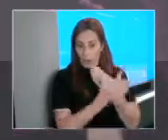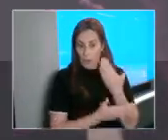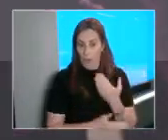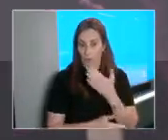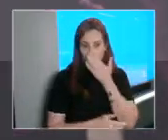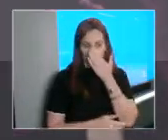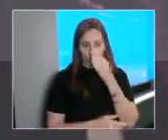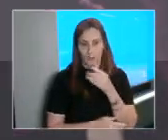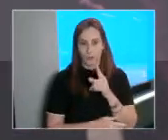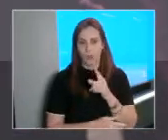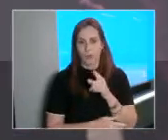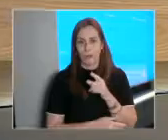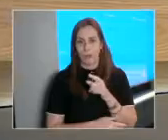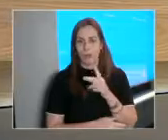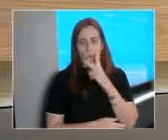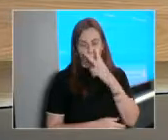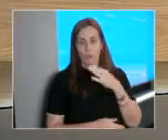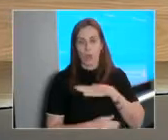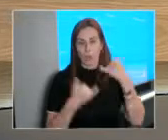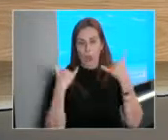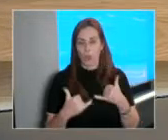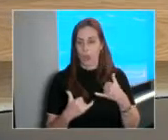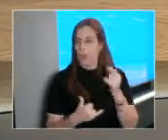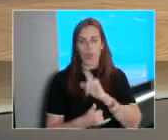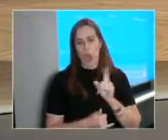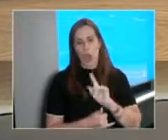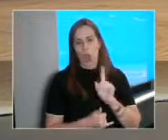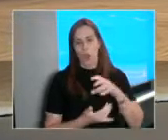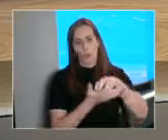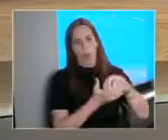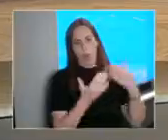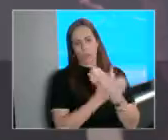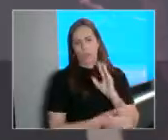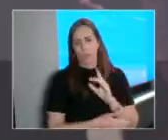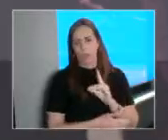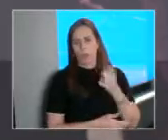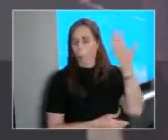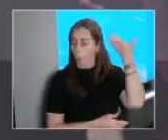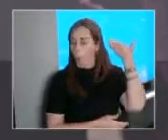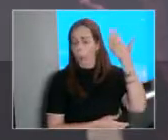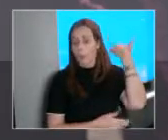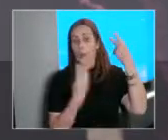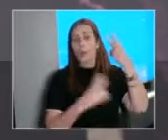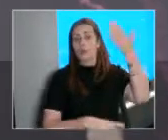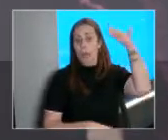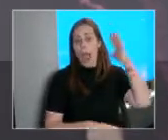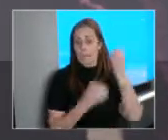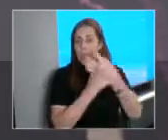לא. ההסתכלות שלנו היום היא לאו דווקא על יישובים. הוא ראה את מה שהיה חשוב